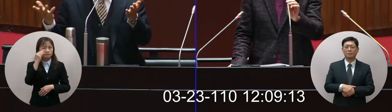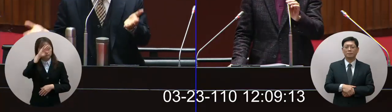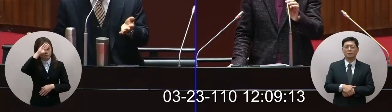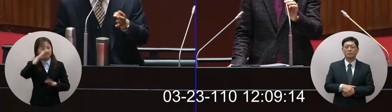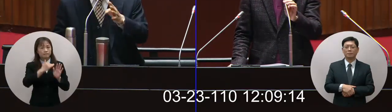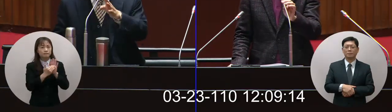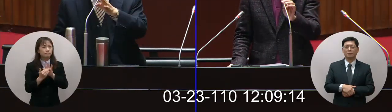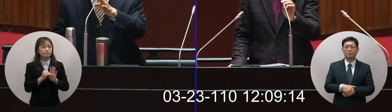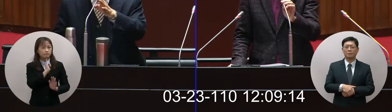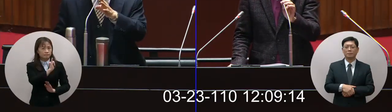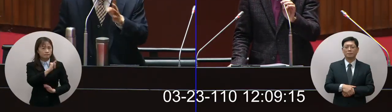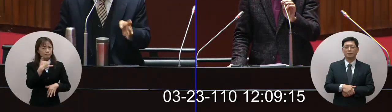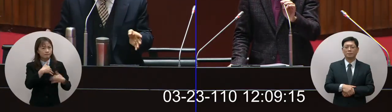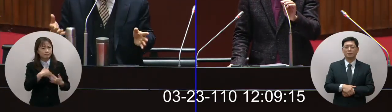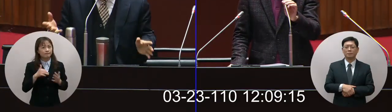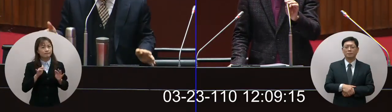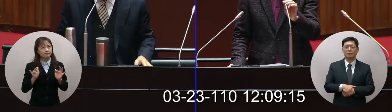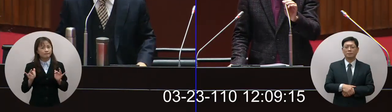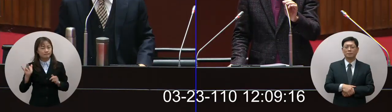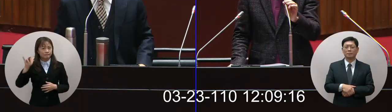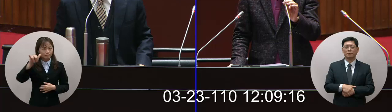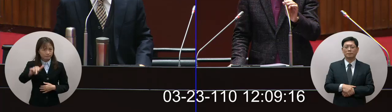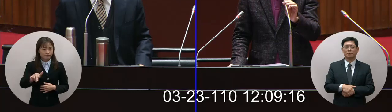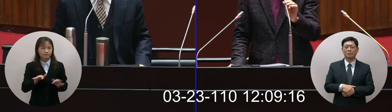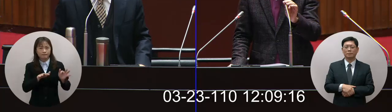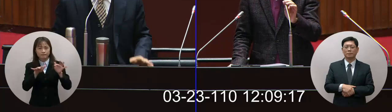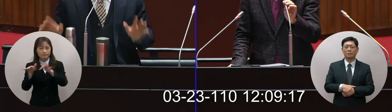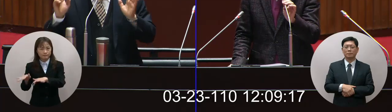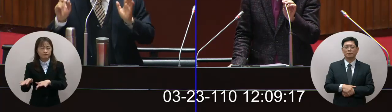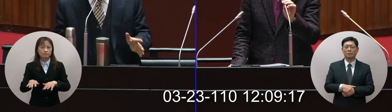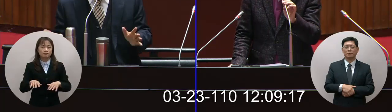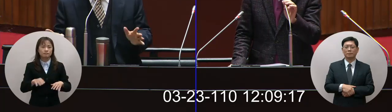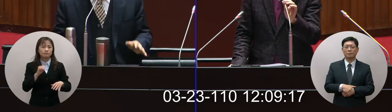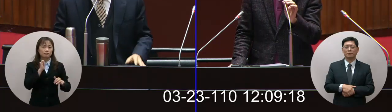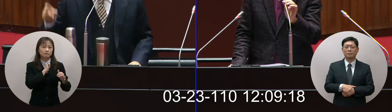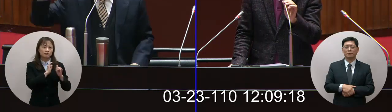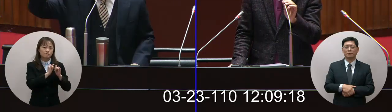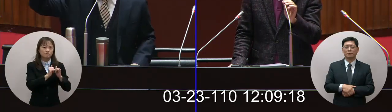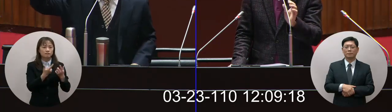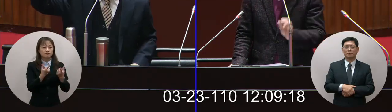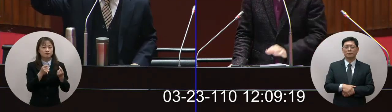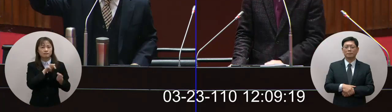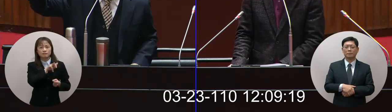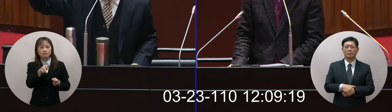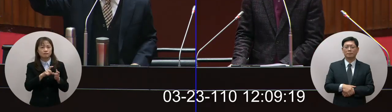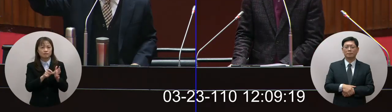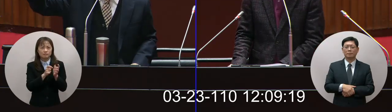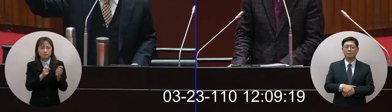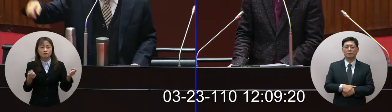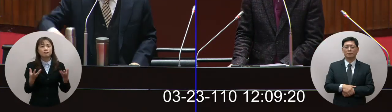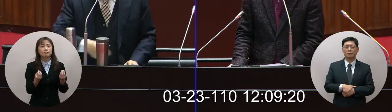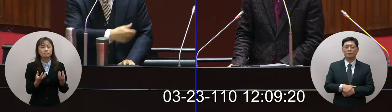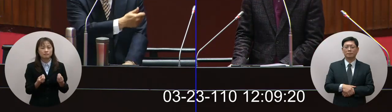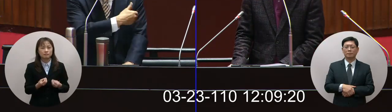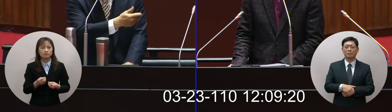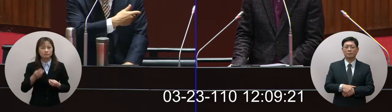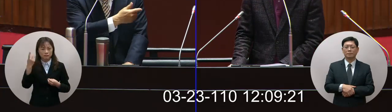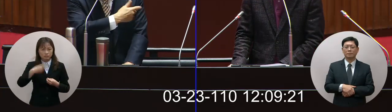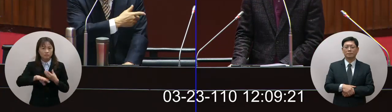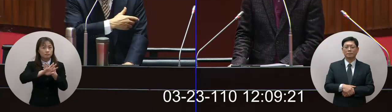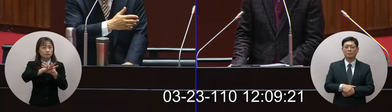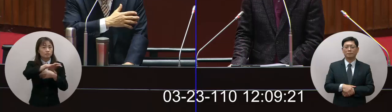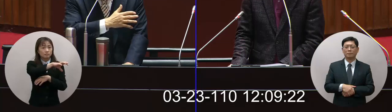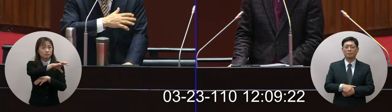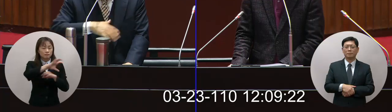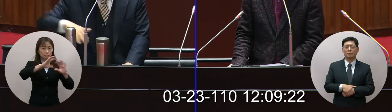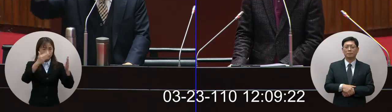欢迎台湾去。国人同胞也好久没有出国。另外，在很多的国家，他虽然打